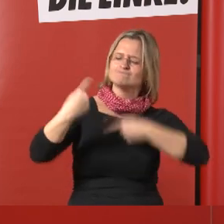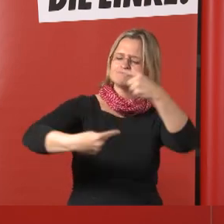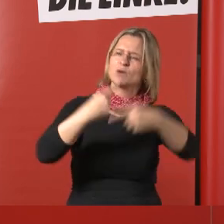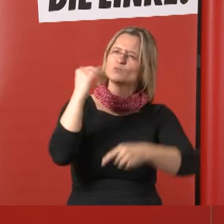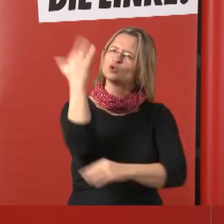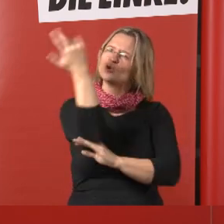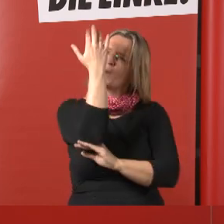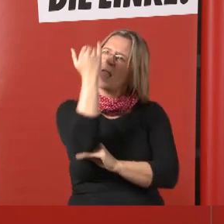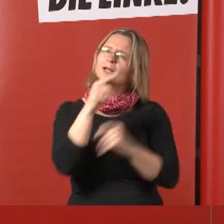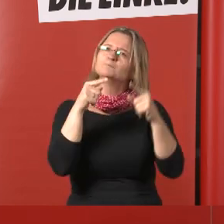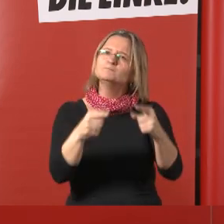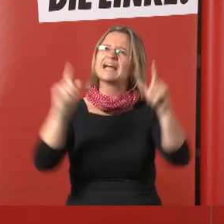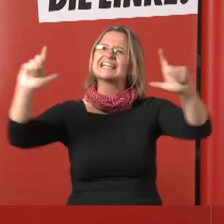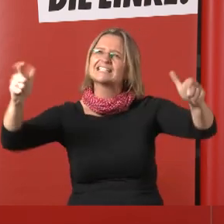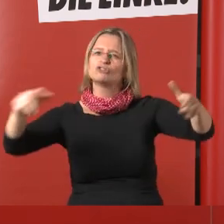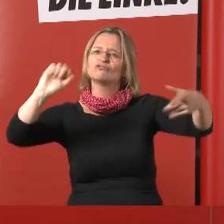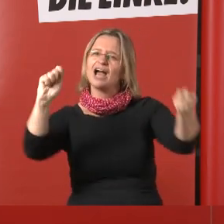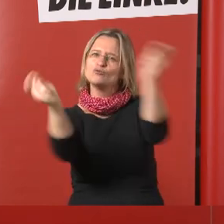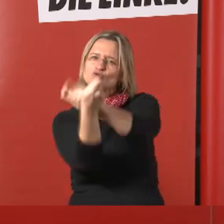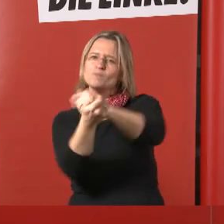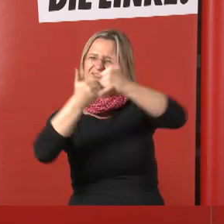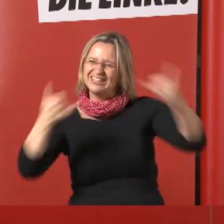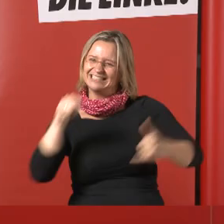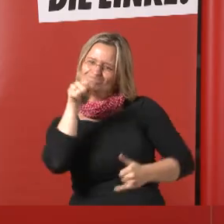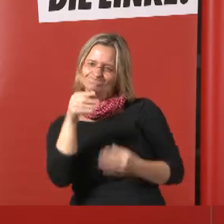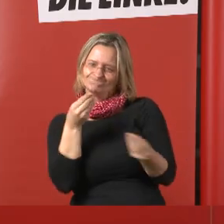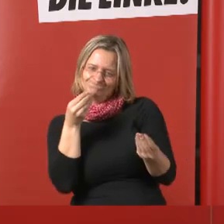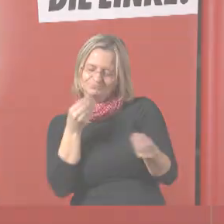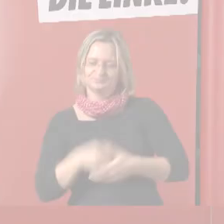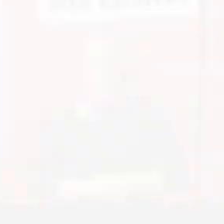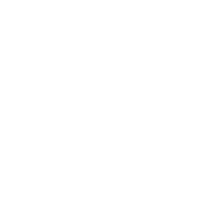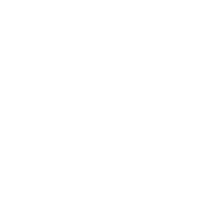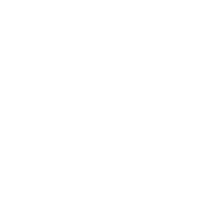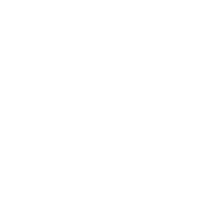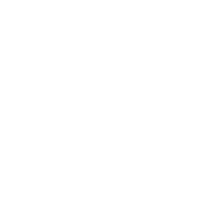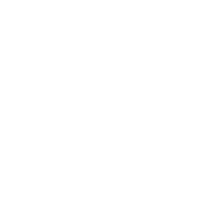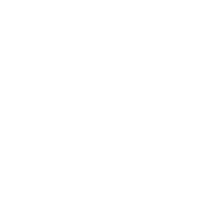immer wieder die großen Fragen zu stellen, die Fragen nach einer anderen Gesellschaft. Vielen Dank.